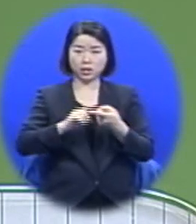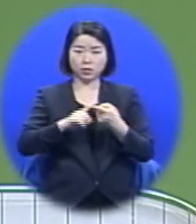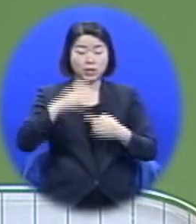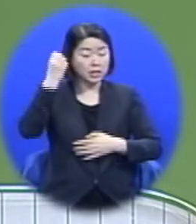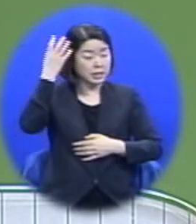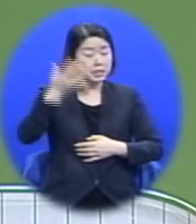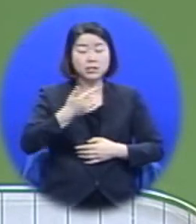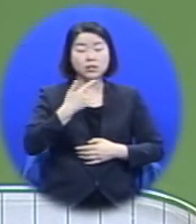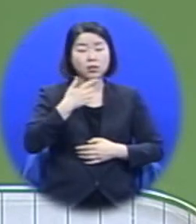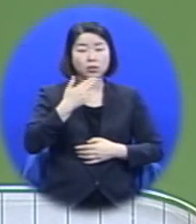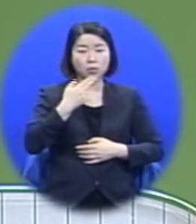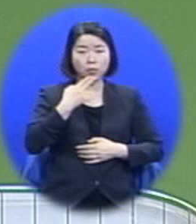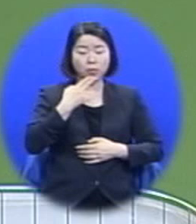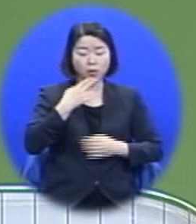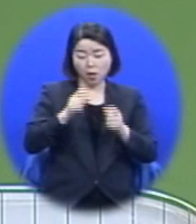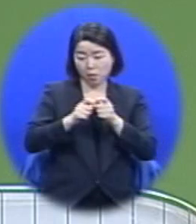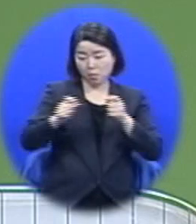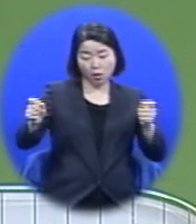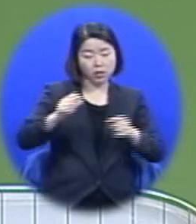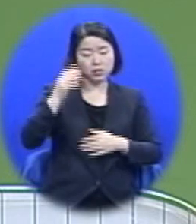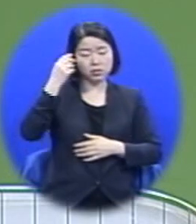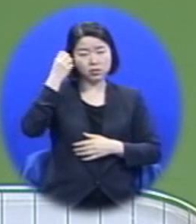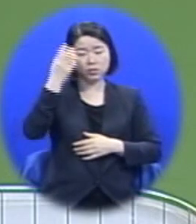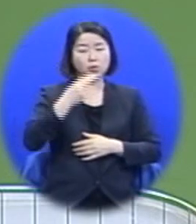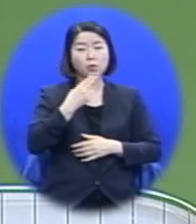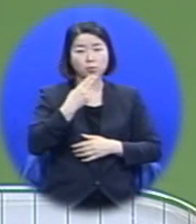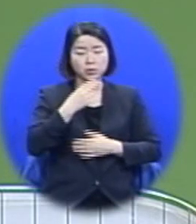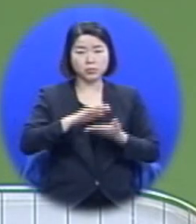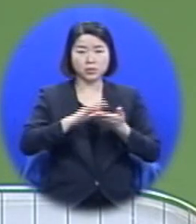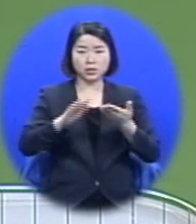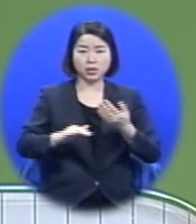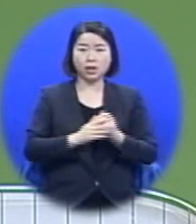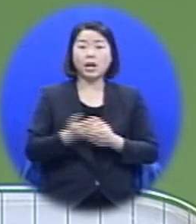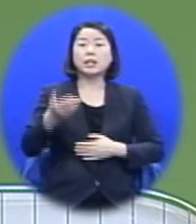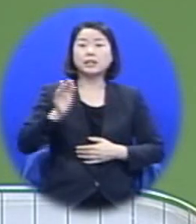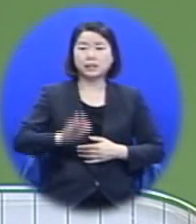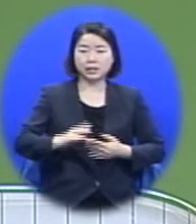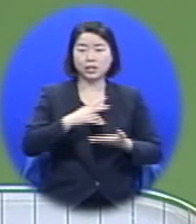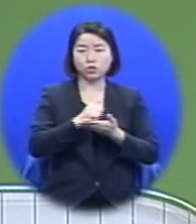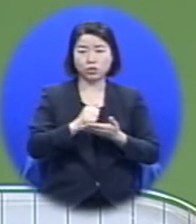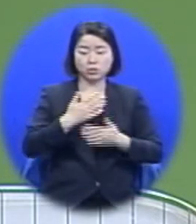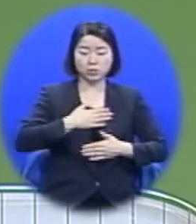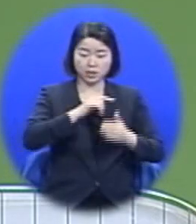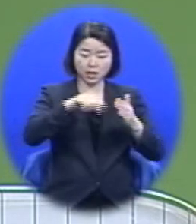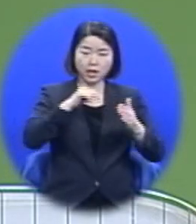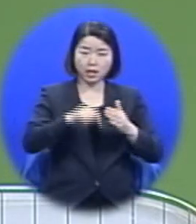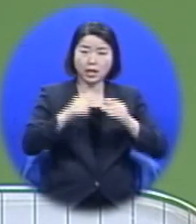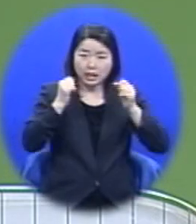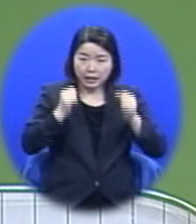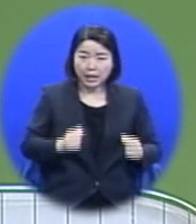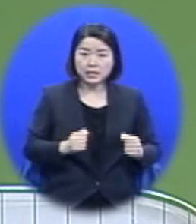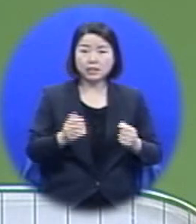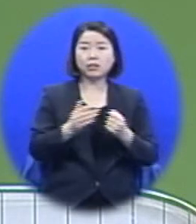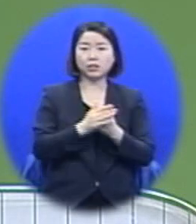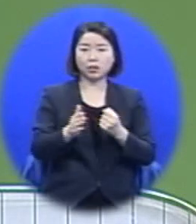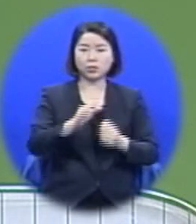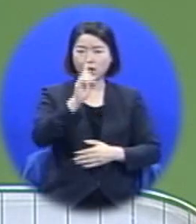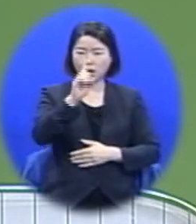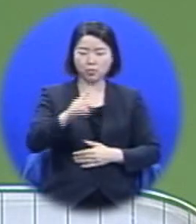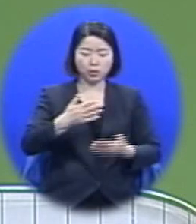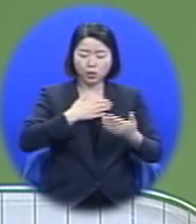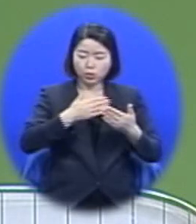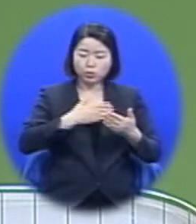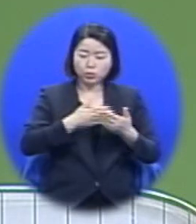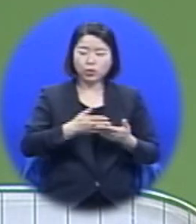적도 없고 멀어져 본 적도 없습니다 그러나 주님이 제 안에 계시다는 것 때문에 한번도